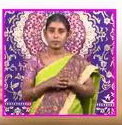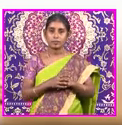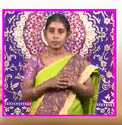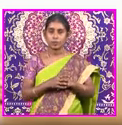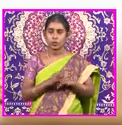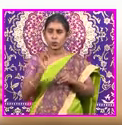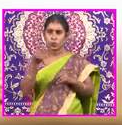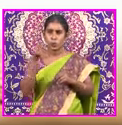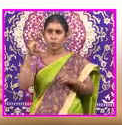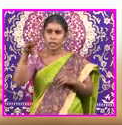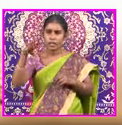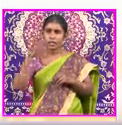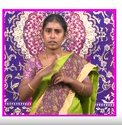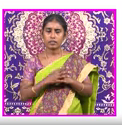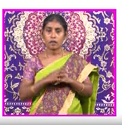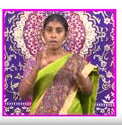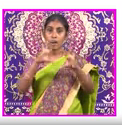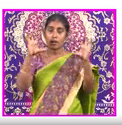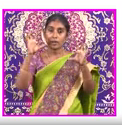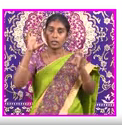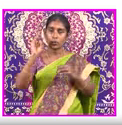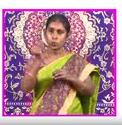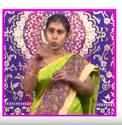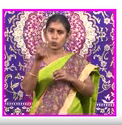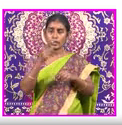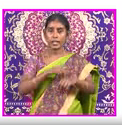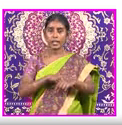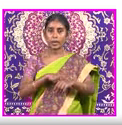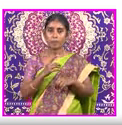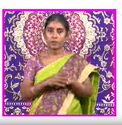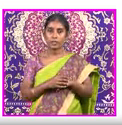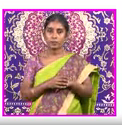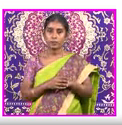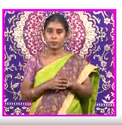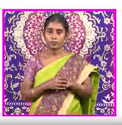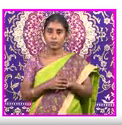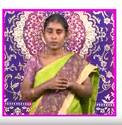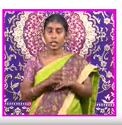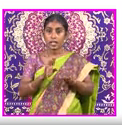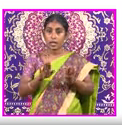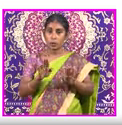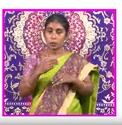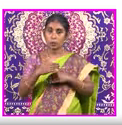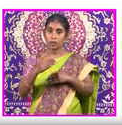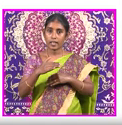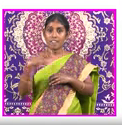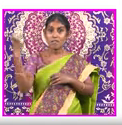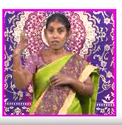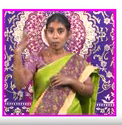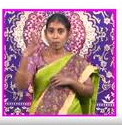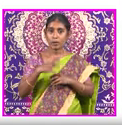ஒரு குறிப்பிட்ட பகுதியில், வளிமண்டலத்தில் ஒரு குறிப்பிட்ட பகுதியில் ஒரு குறிப்பிட்ட நேரத்தில் நிலவக்கூடிய